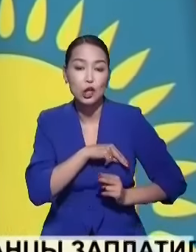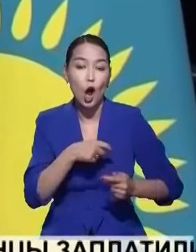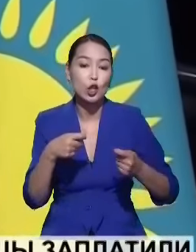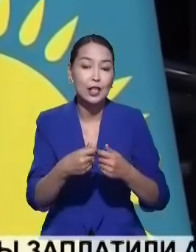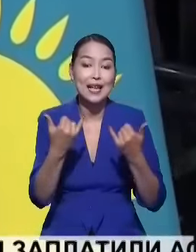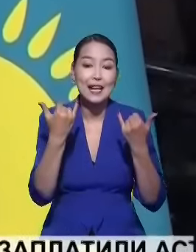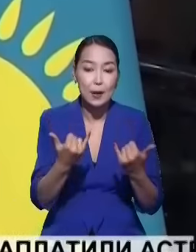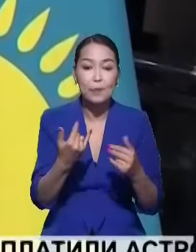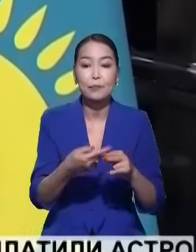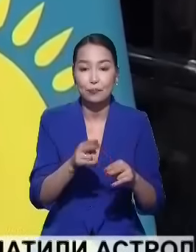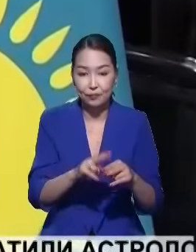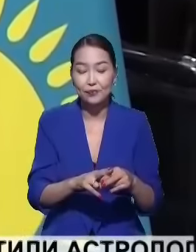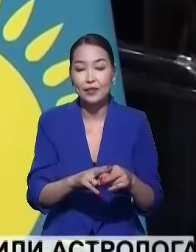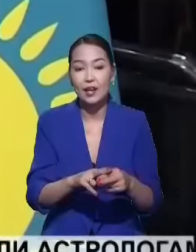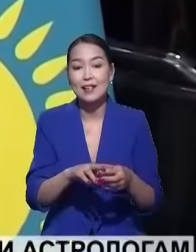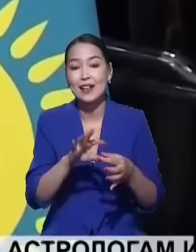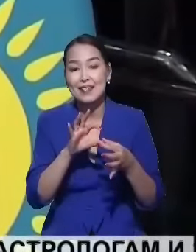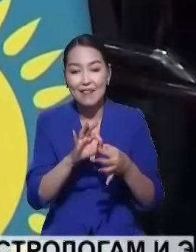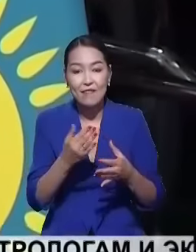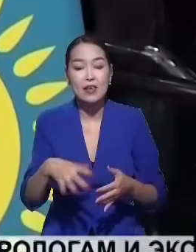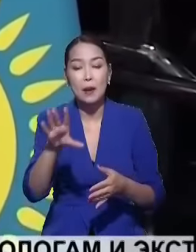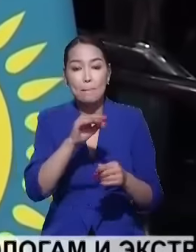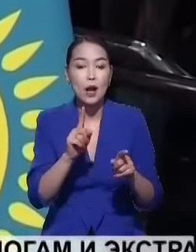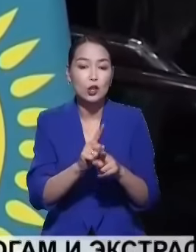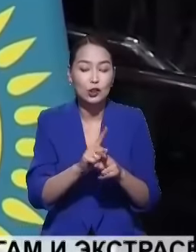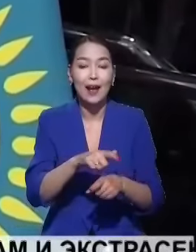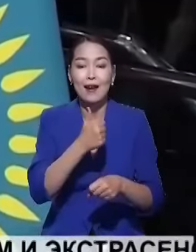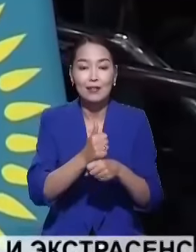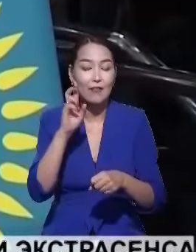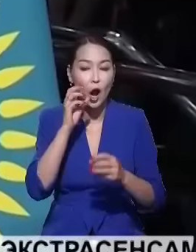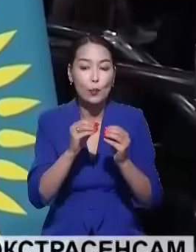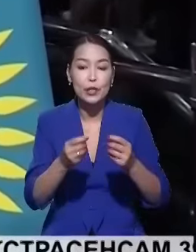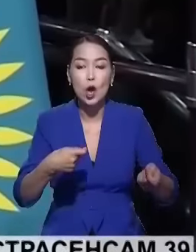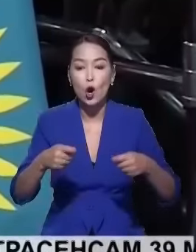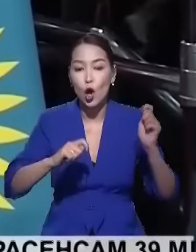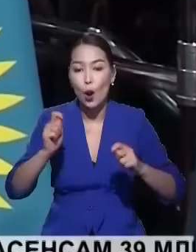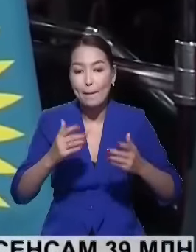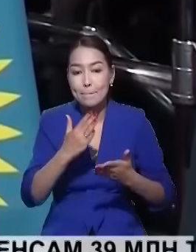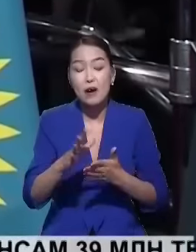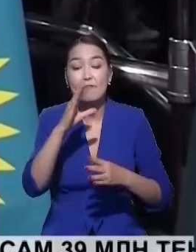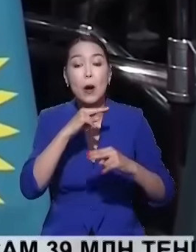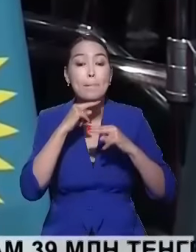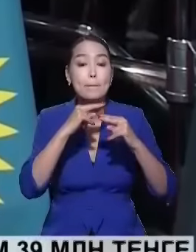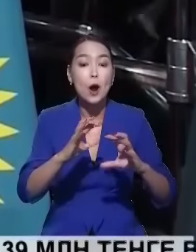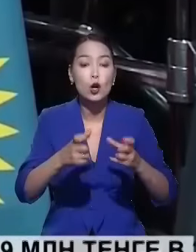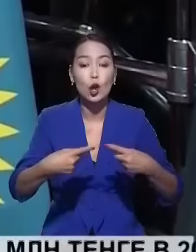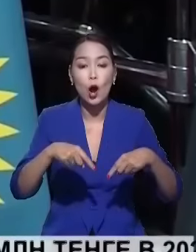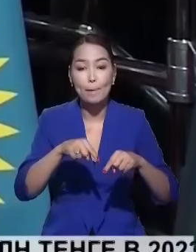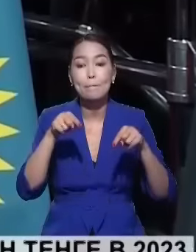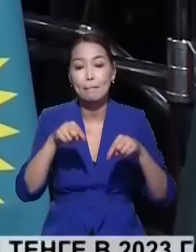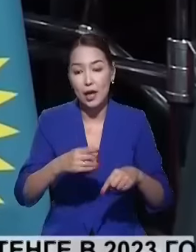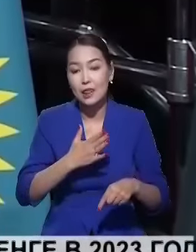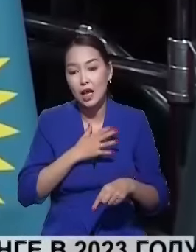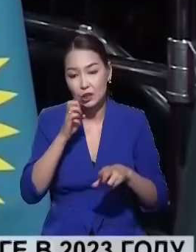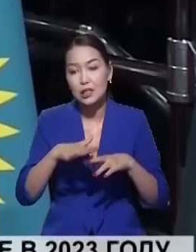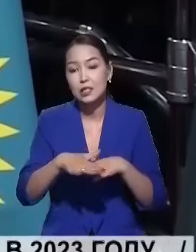Сегодня в стенах Дворца независимости собралось полтора десятка глав государств и правительств. Внимание всего мирового сообщества приковано к нашей